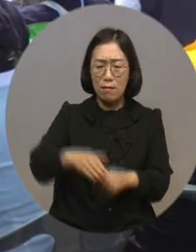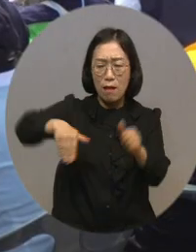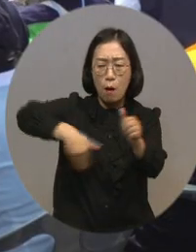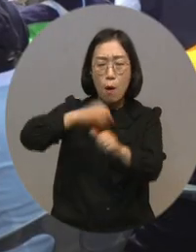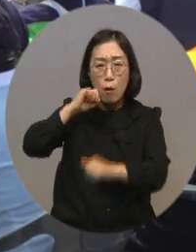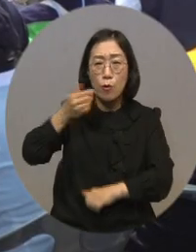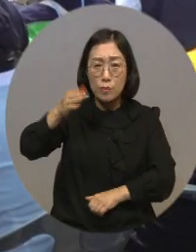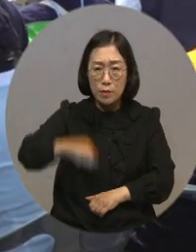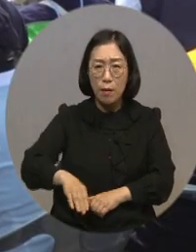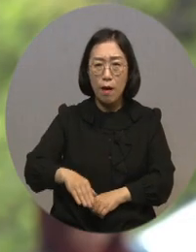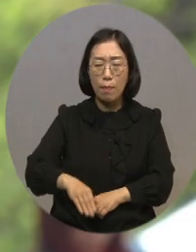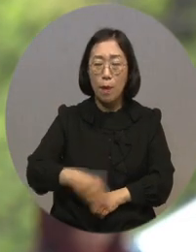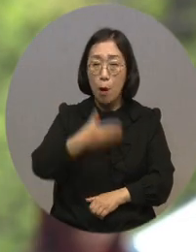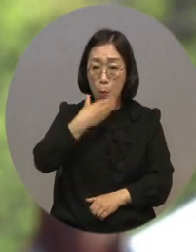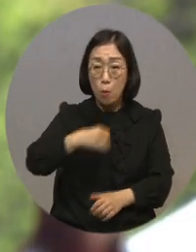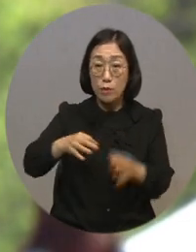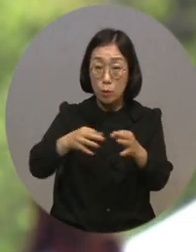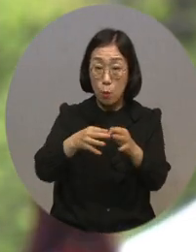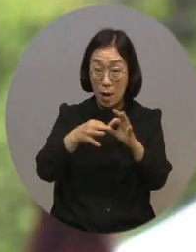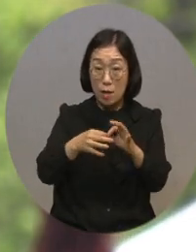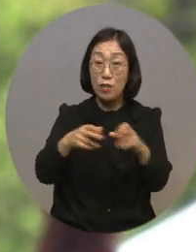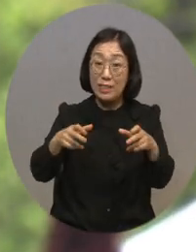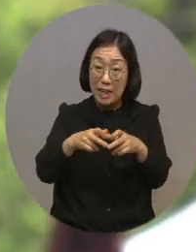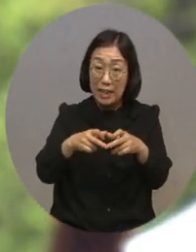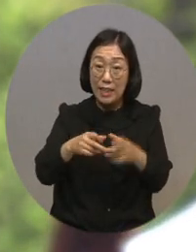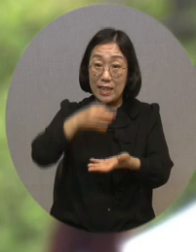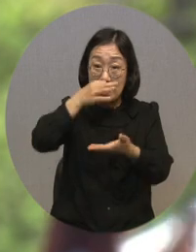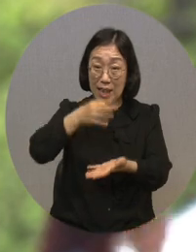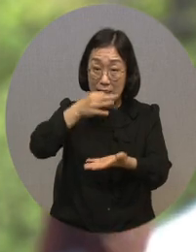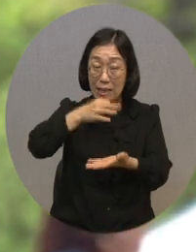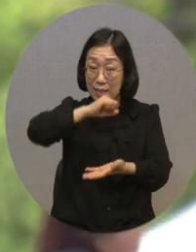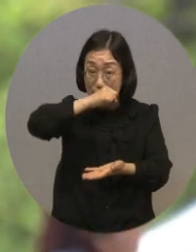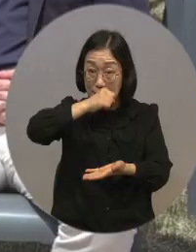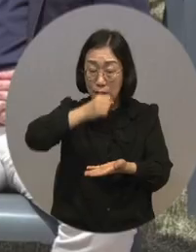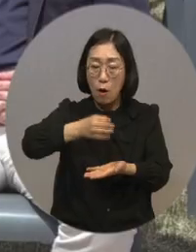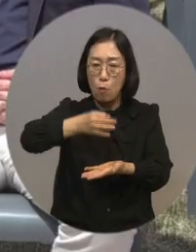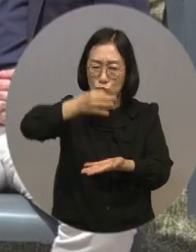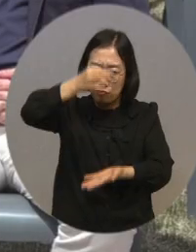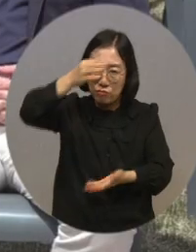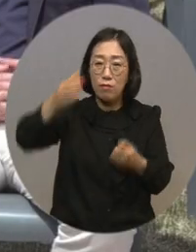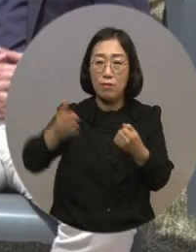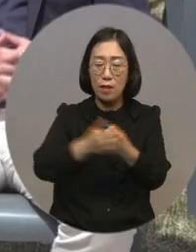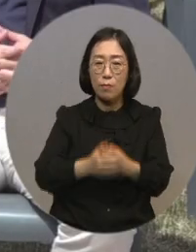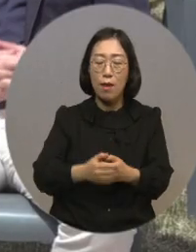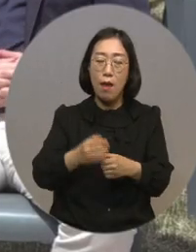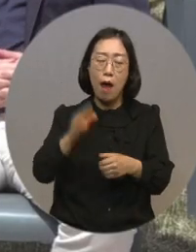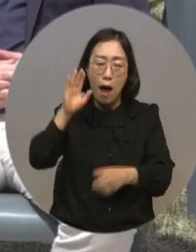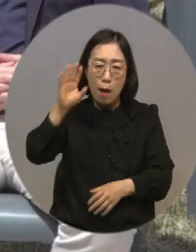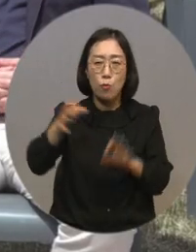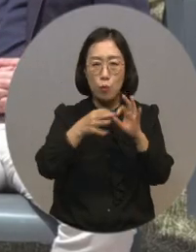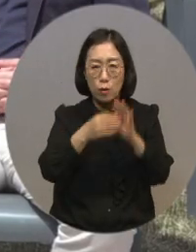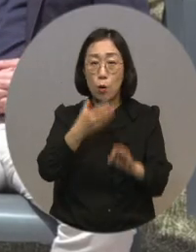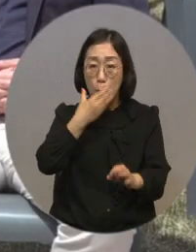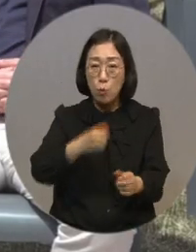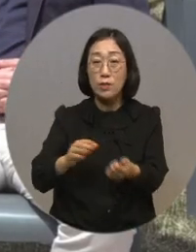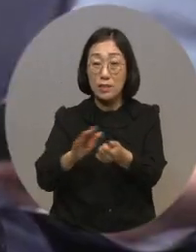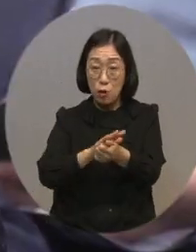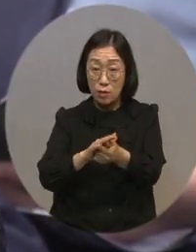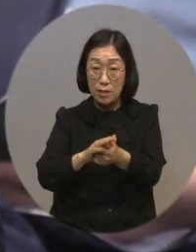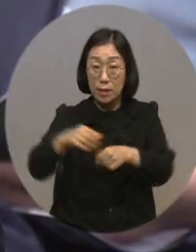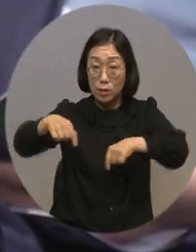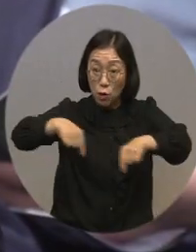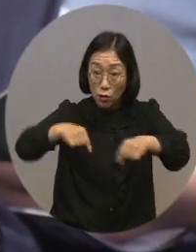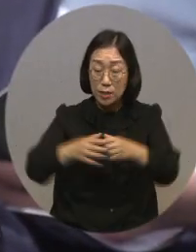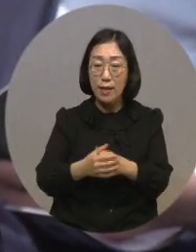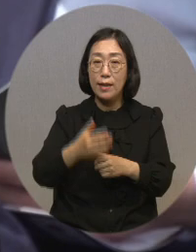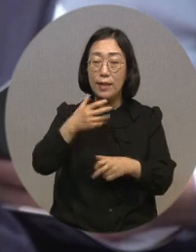장애인 복지 예산은 매년 꾸준히 증액시켜 왔다며 앞으로도 미래지향적이고 능동적인 복지 정책으로